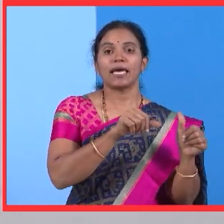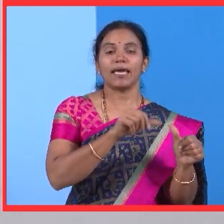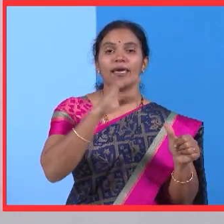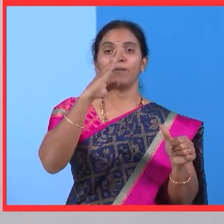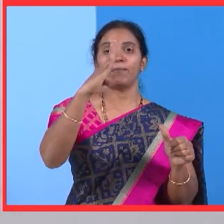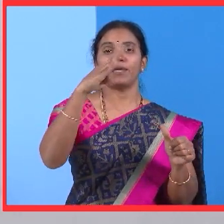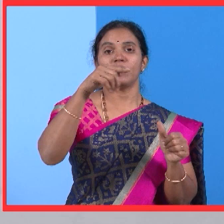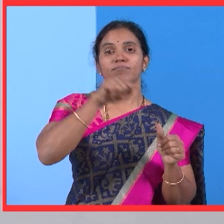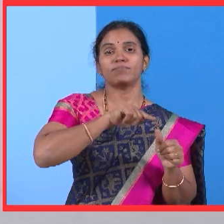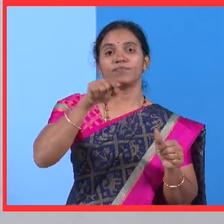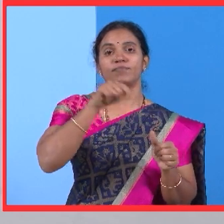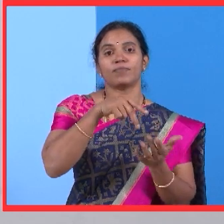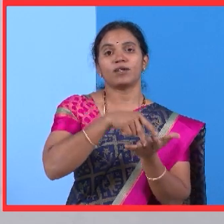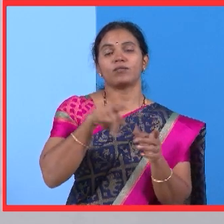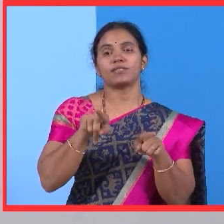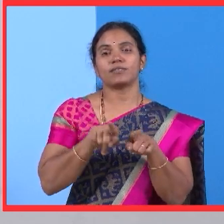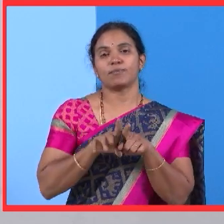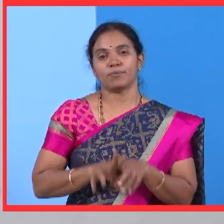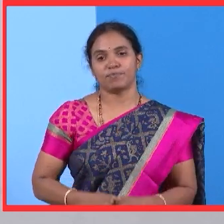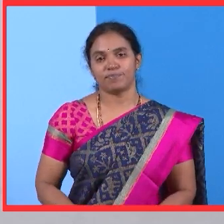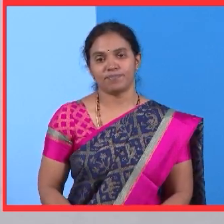ஆயத்தொலைகளை கணக்கிடலாம். எம் என்பதை